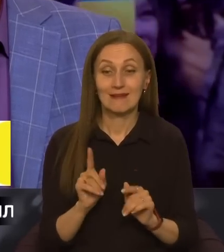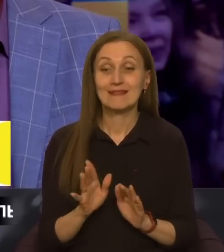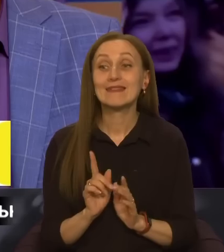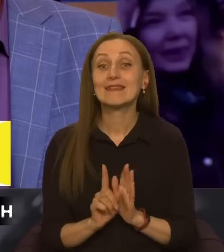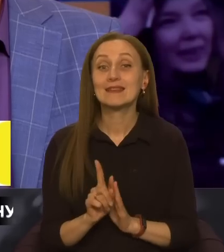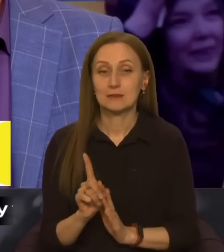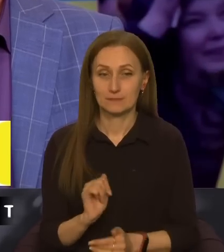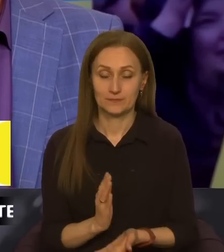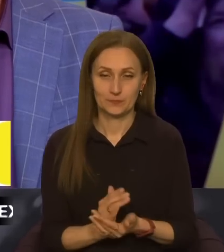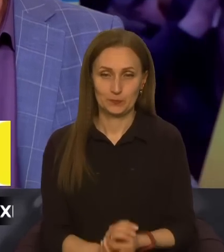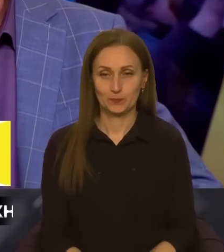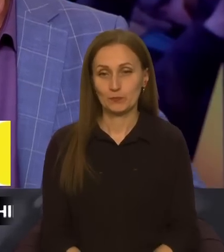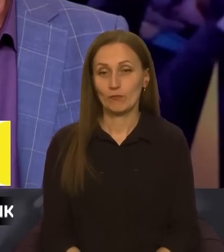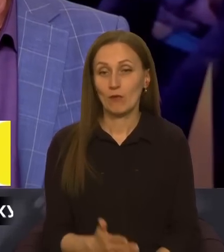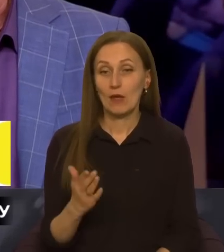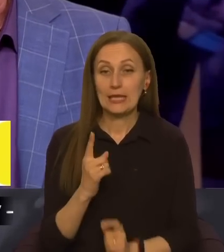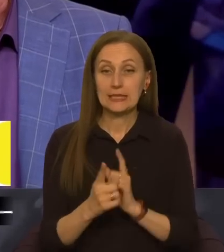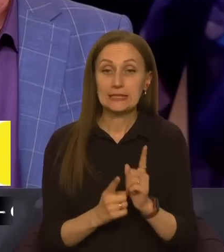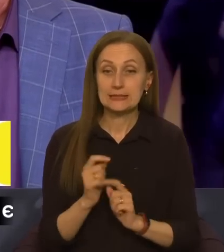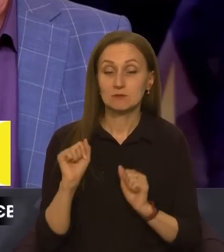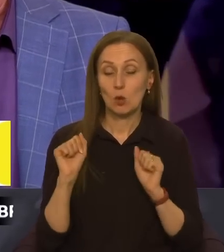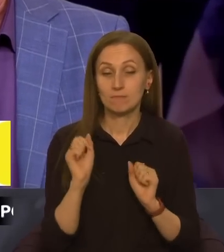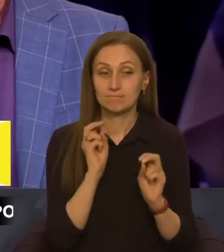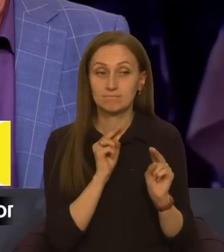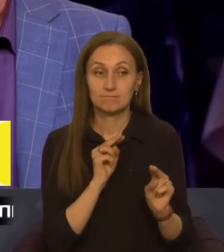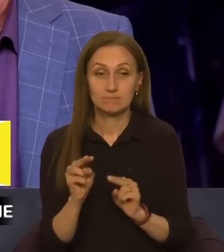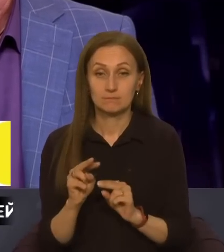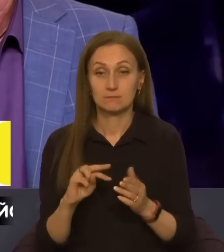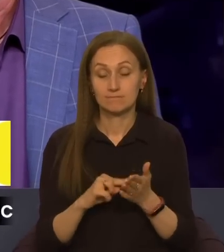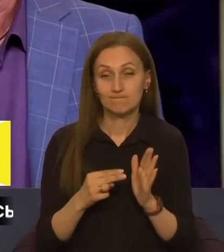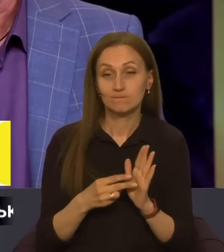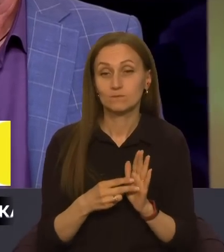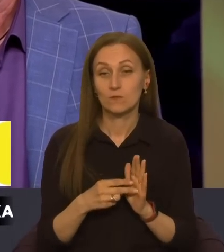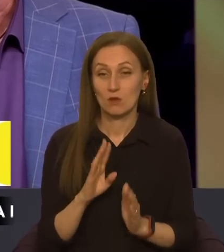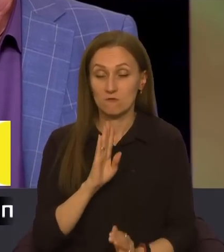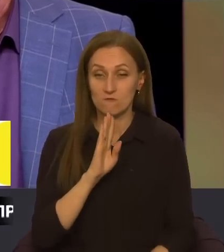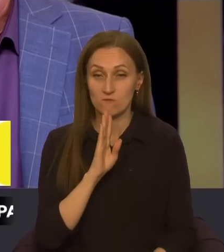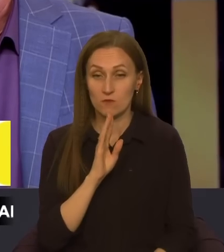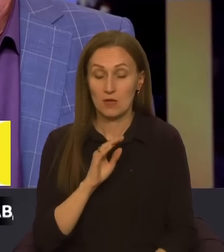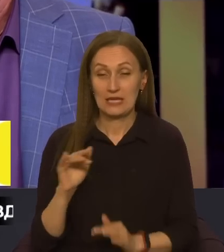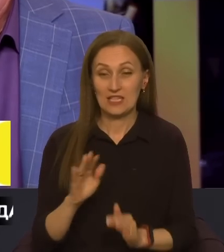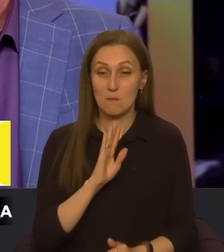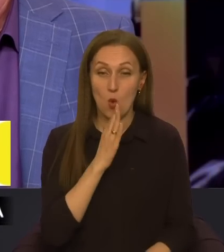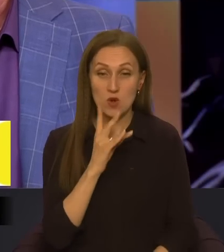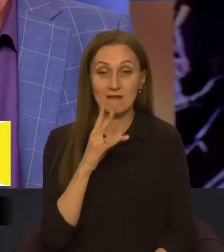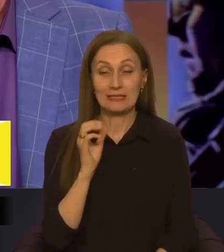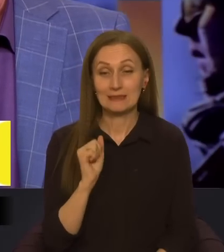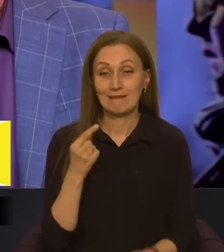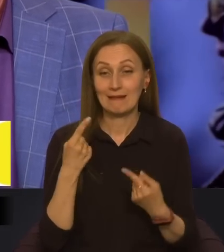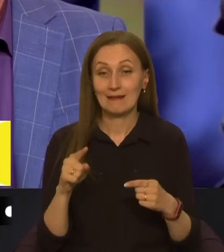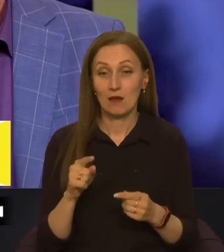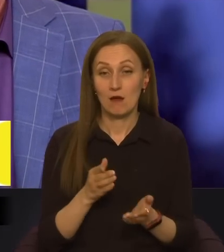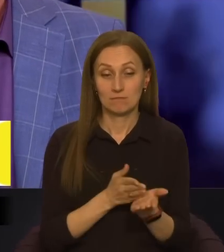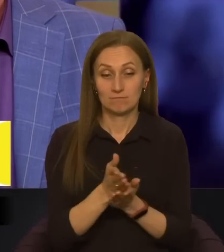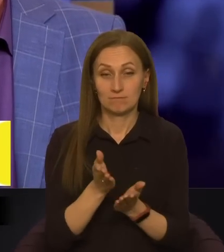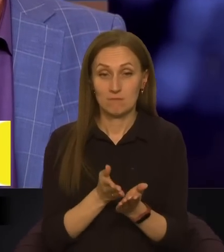дії. Які зміни можна спостерігати в тактиці дій противника на інших